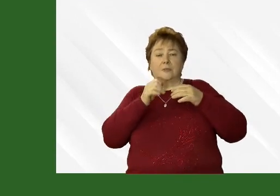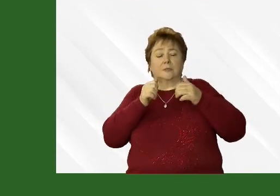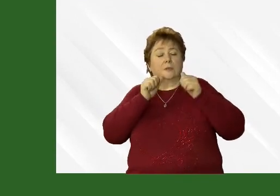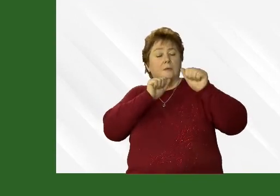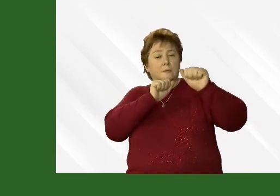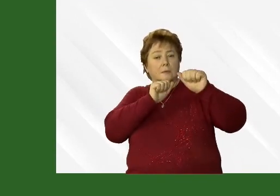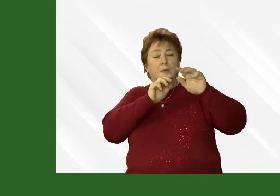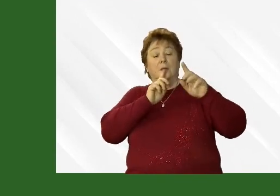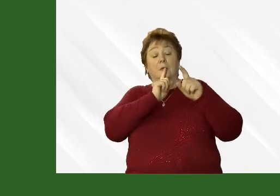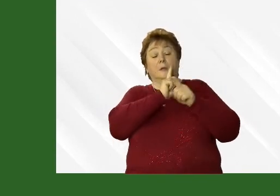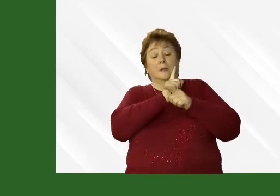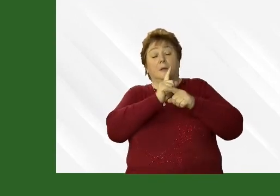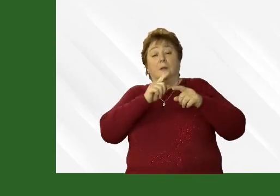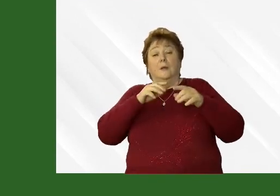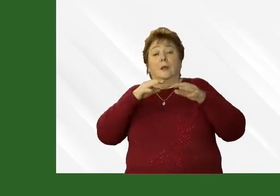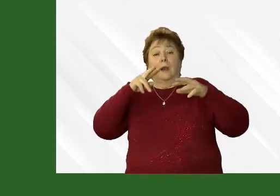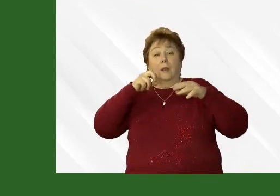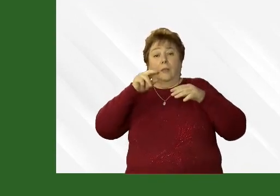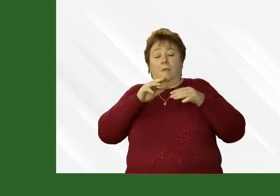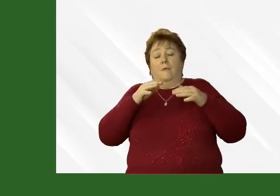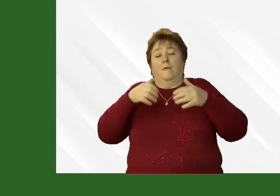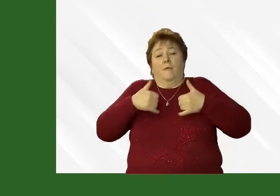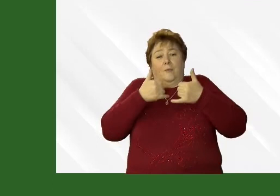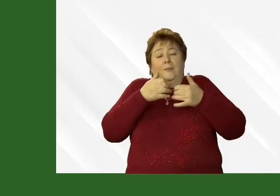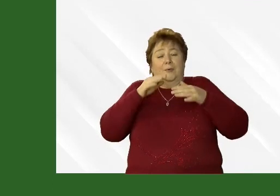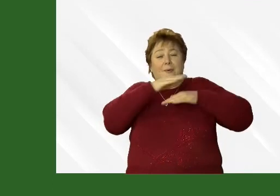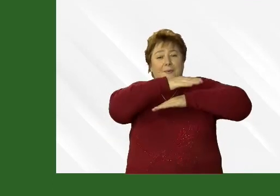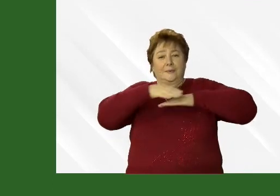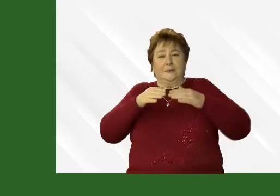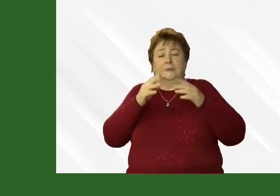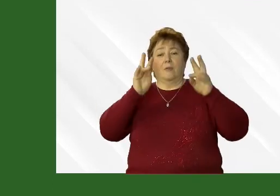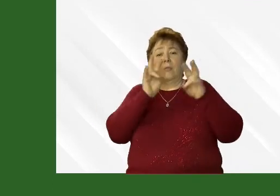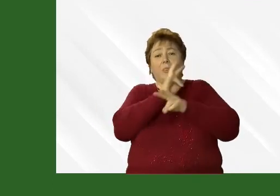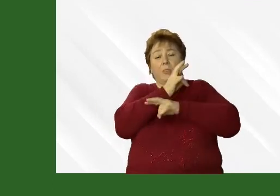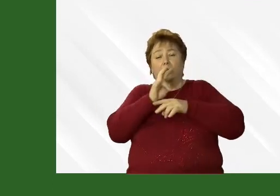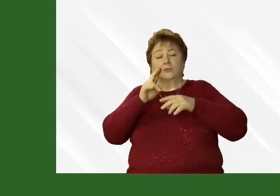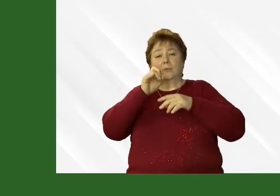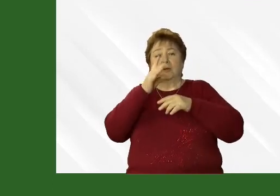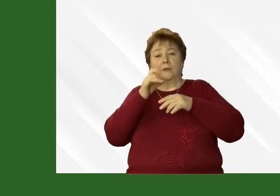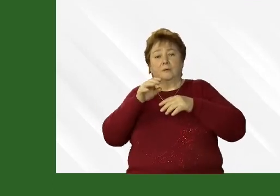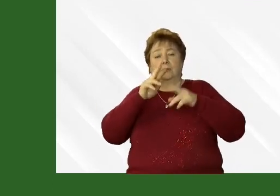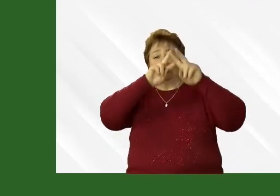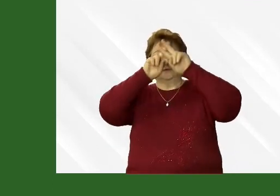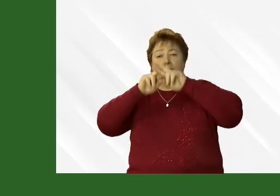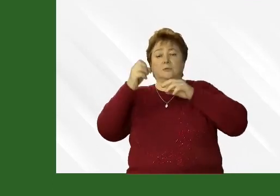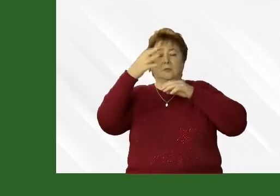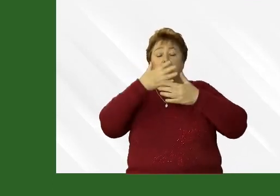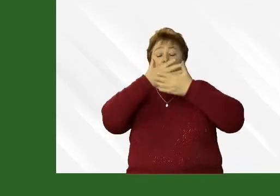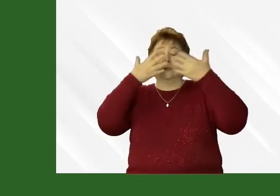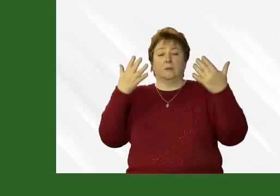подходы сторожат. К его ледовой неприветной кромке здесь в ночь полярную и звезды не